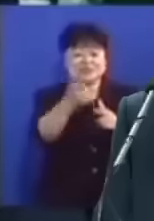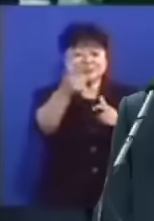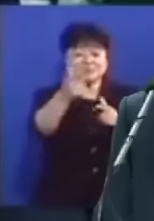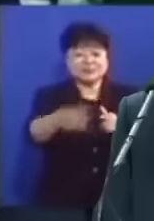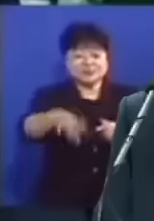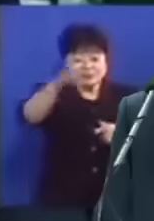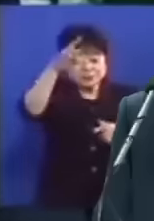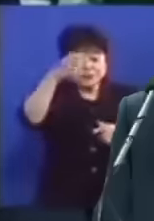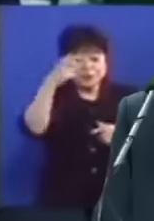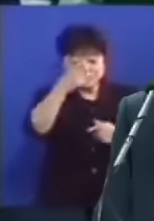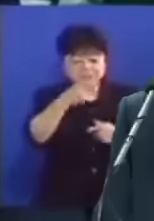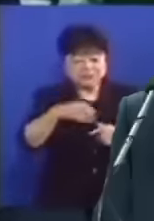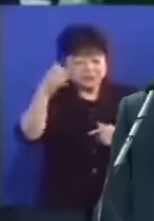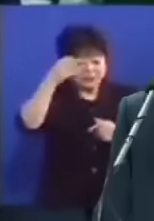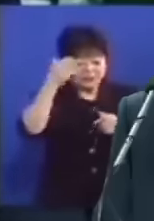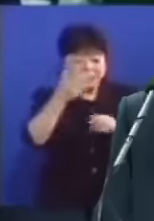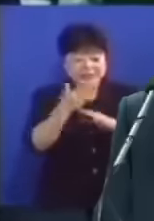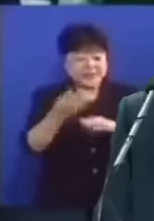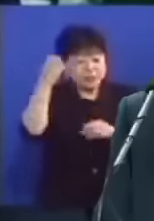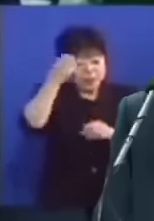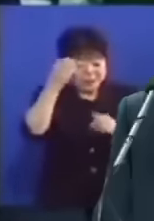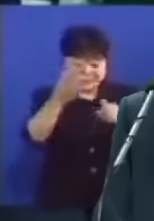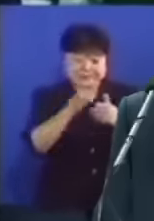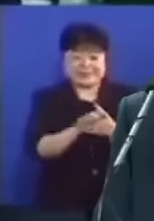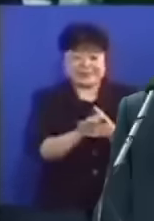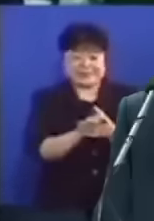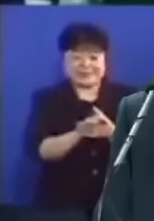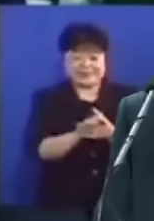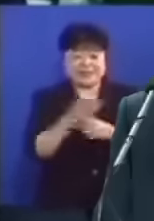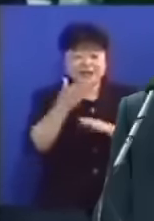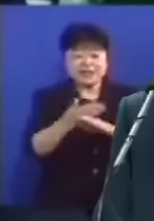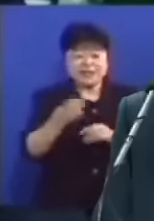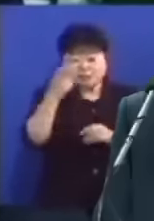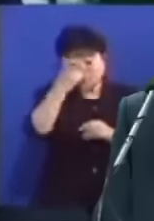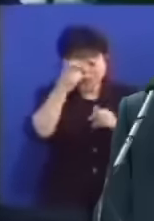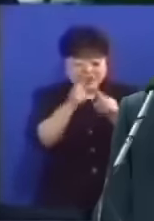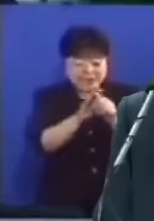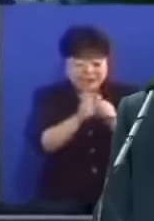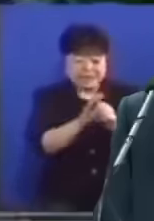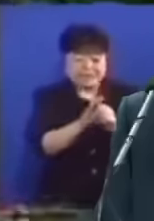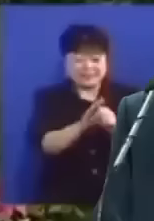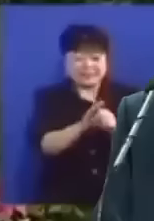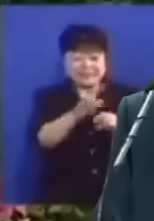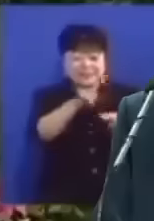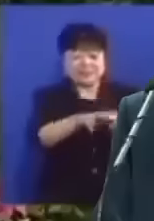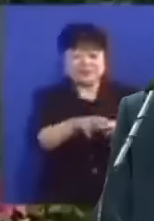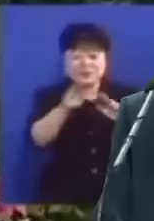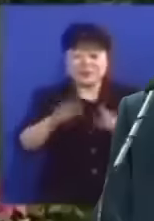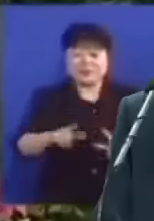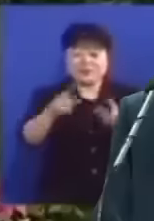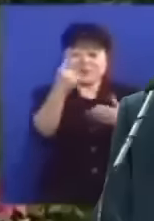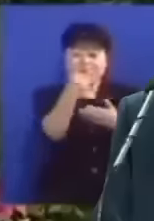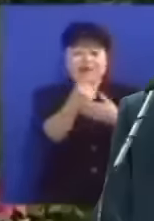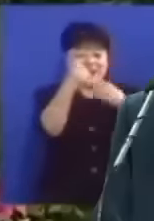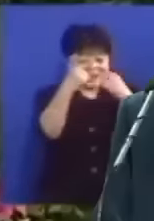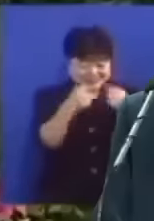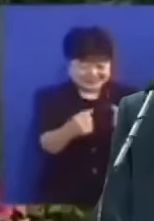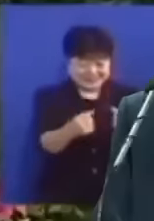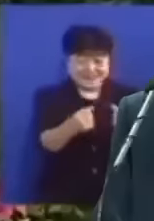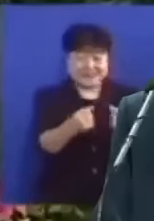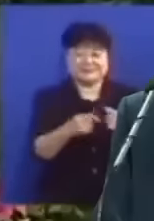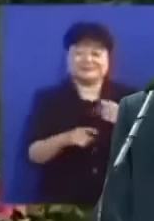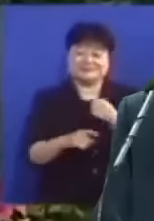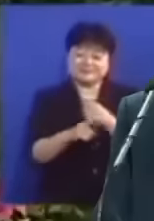예수님은 처음 보혜사고 성령님은 또 다른 보혜사인 것입니다. 다른 보혜사가 이 자리에 오늘 또 와 계셔요.